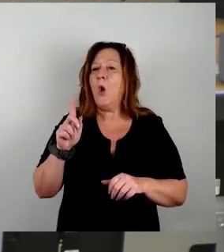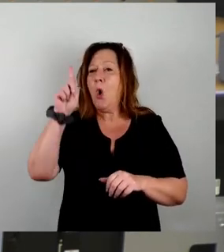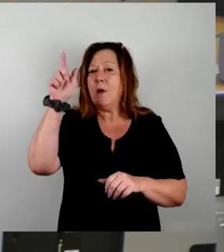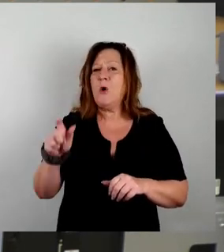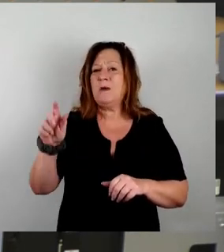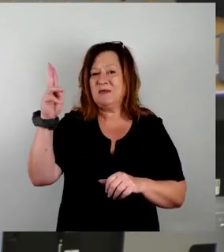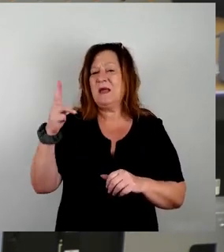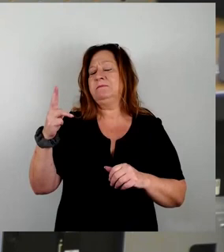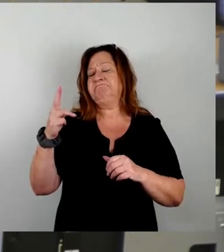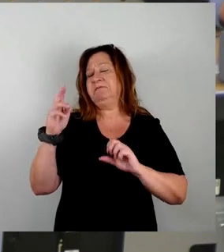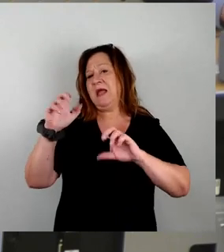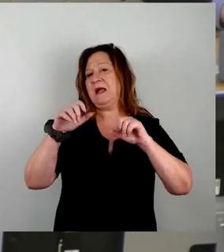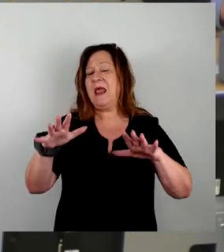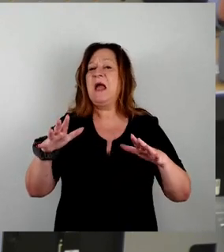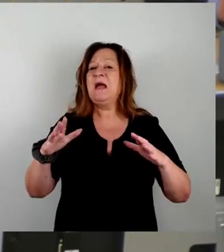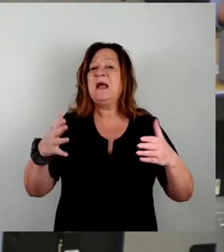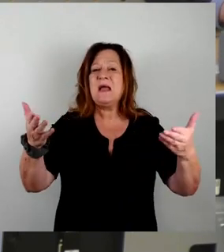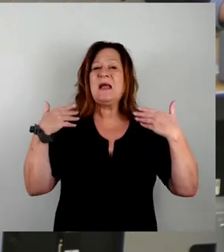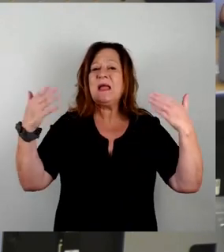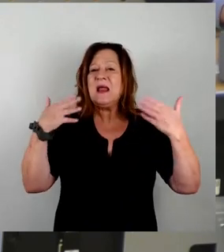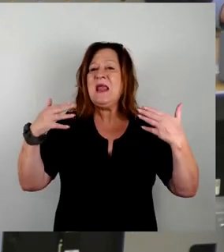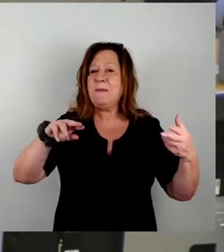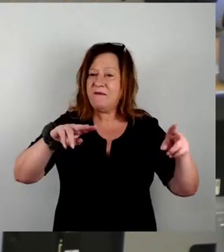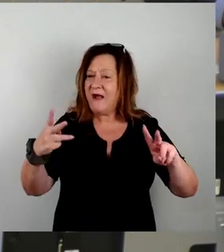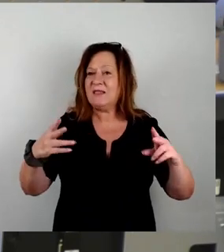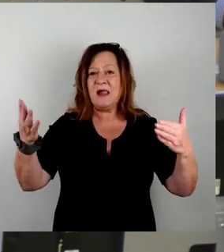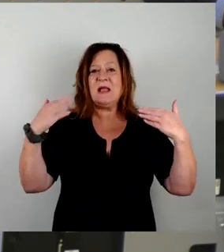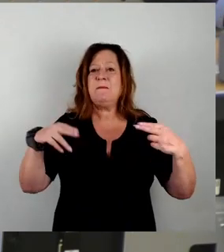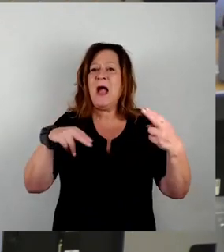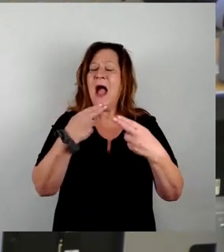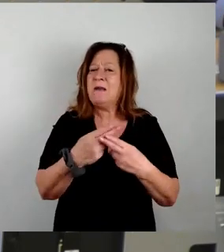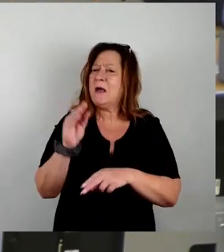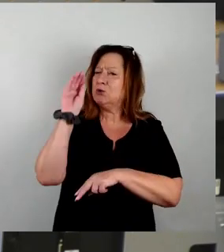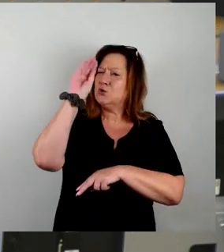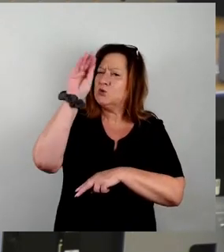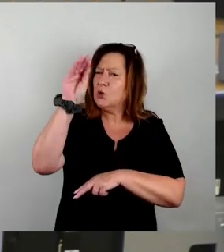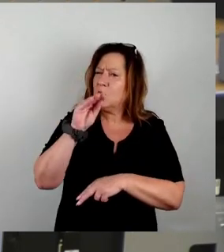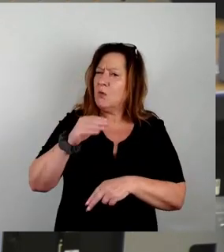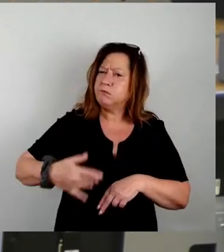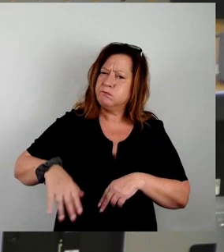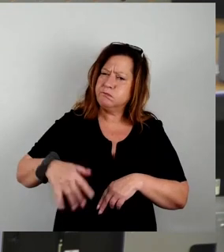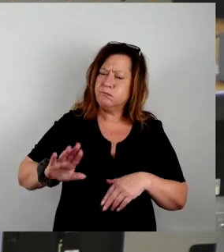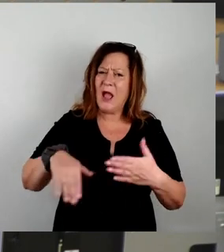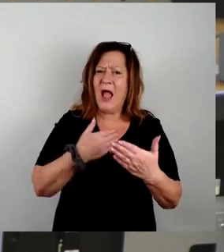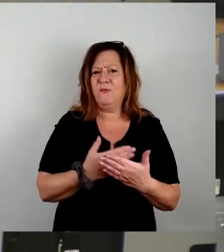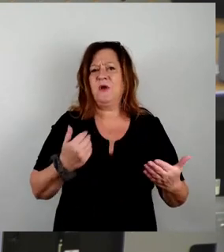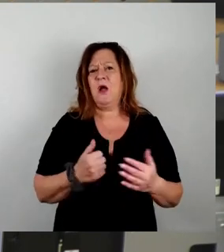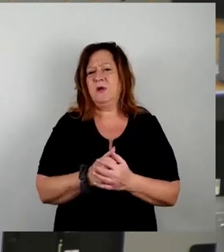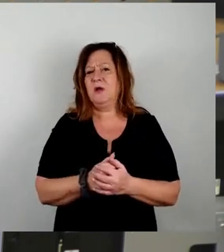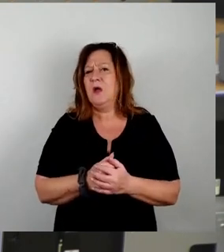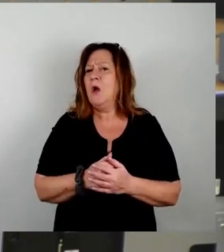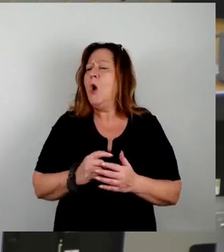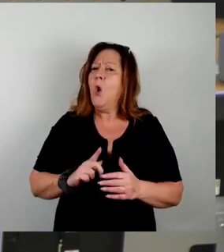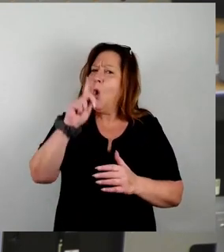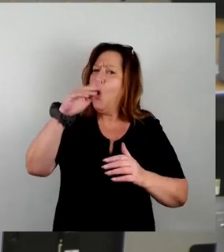und die Klimaanpassung werden für die Städte eine der größten Herausforderungen der Zukunft sein. Seit 2000 gab es mehrere Jahrhundert Hochwasser-Starkregenereignisse,